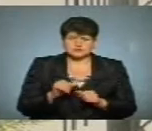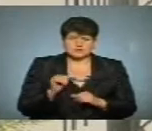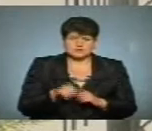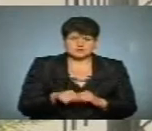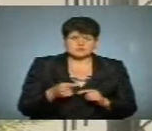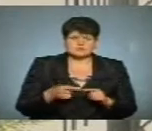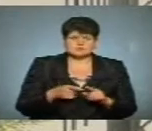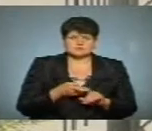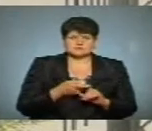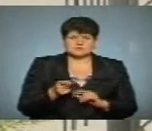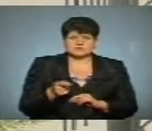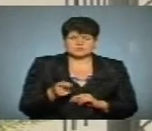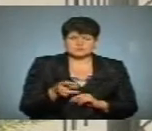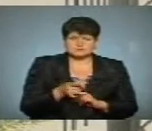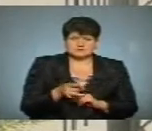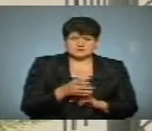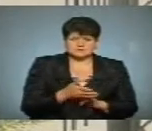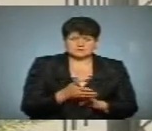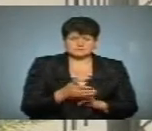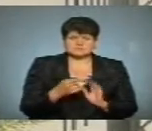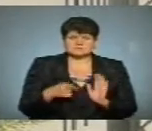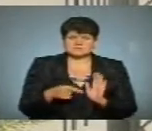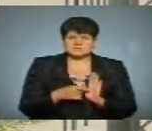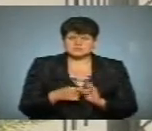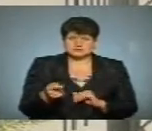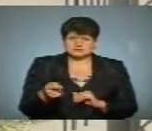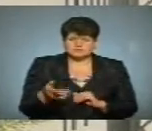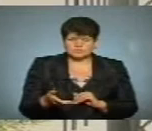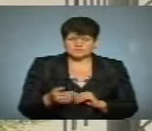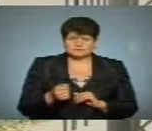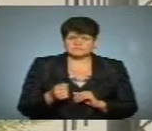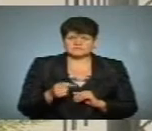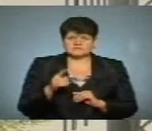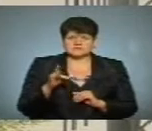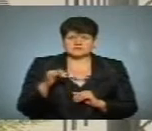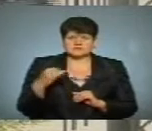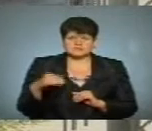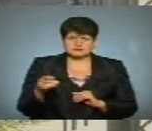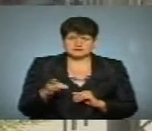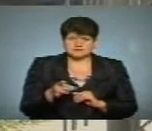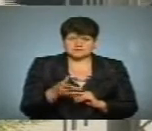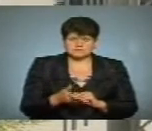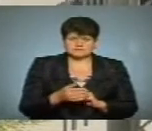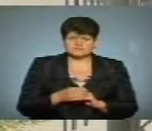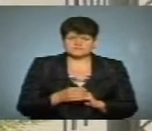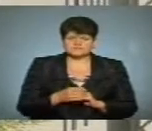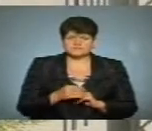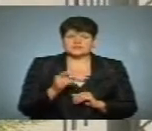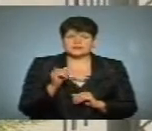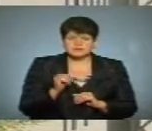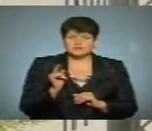це стосується Тернопільського району, міста Тернополя, Збаразького району. І